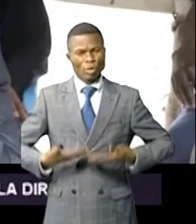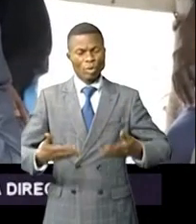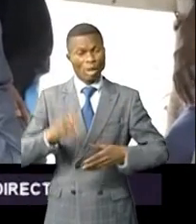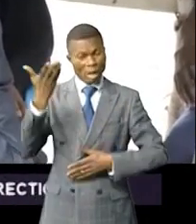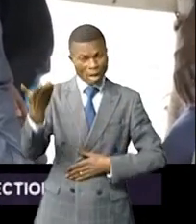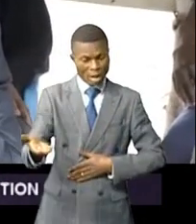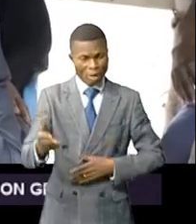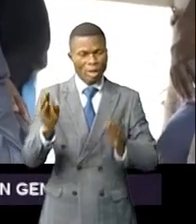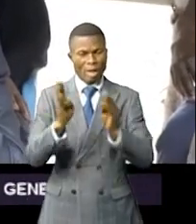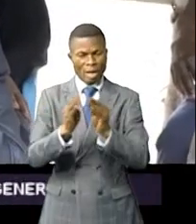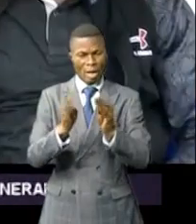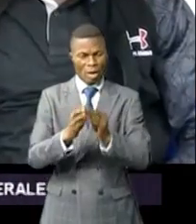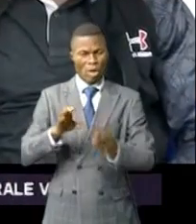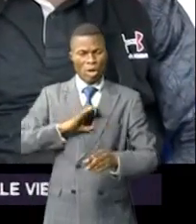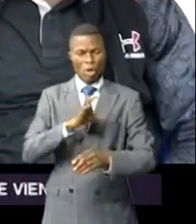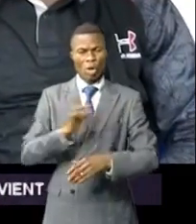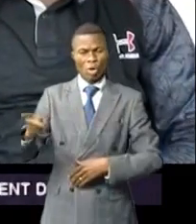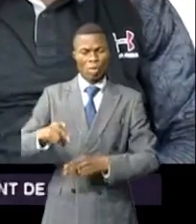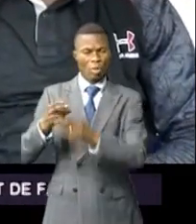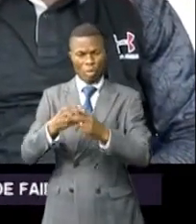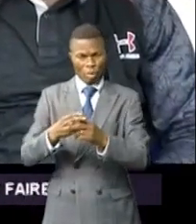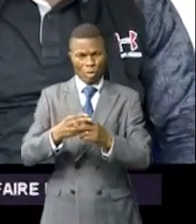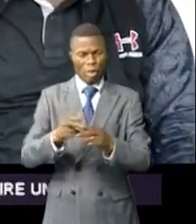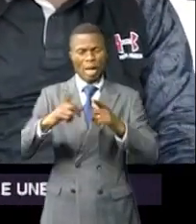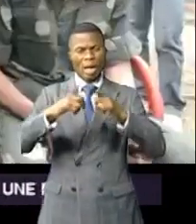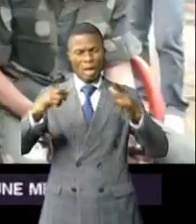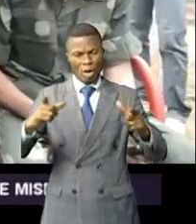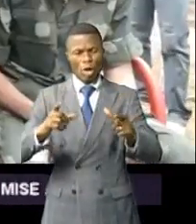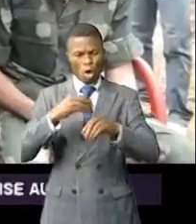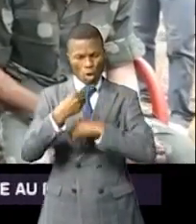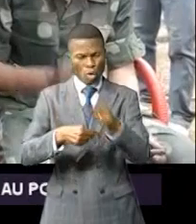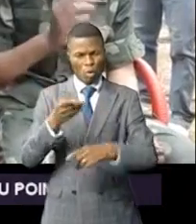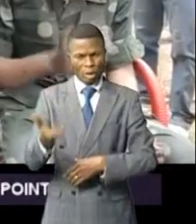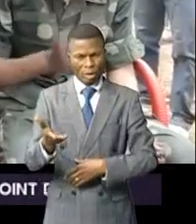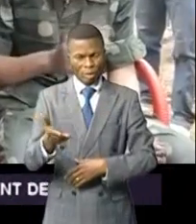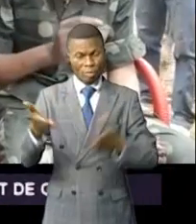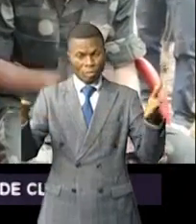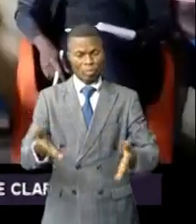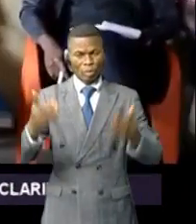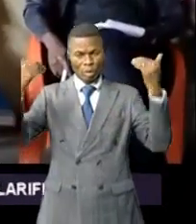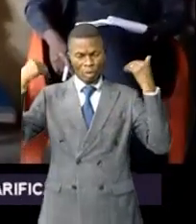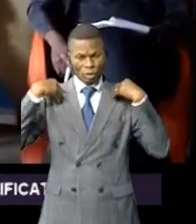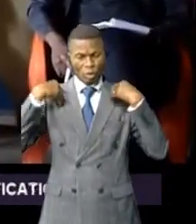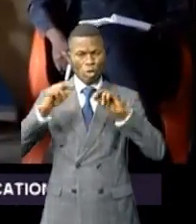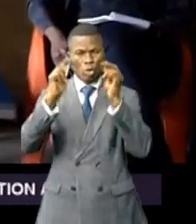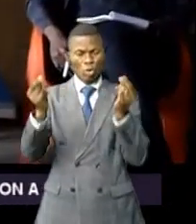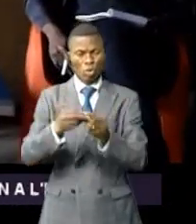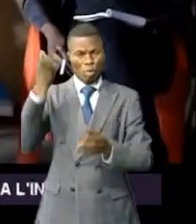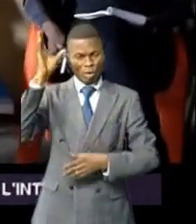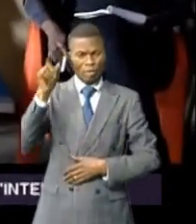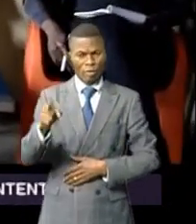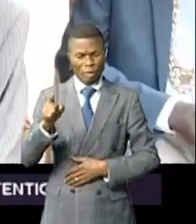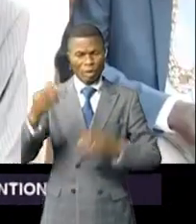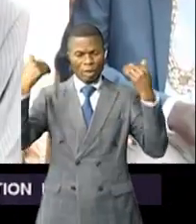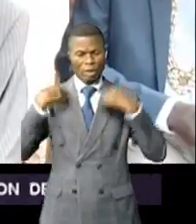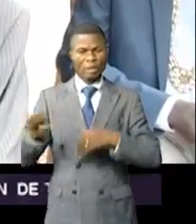place, une réunion du comité provincial de sécurité élargi a été tenue en présence du chef des groupements de Bakwaboua, du